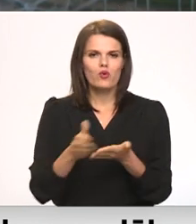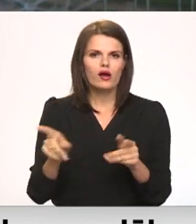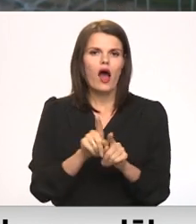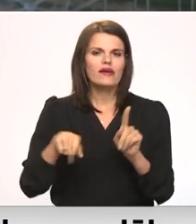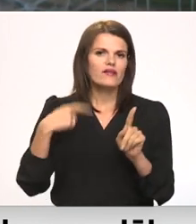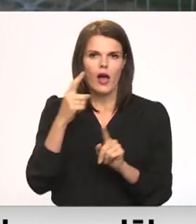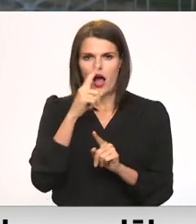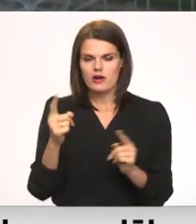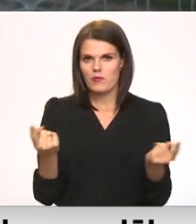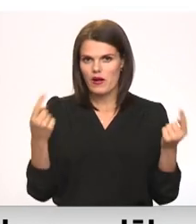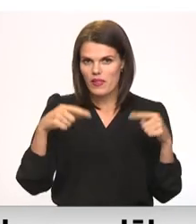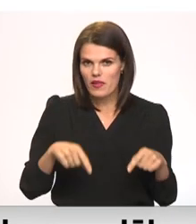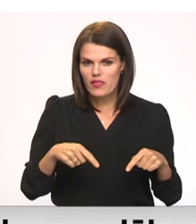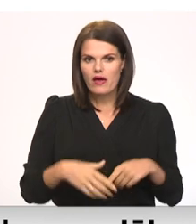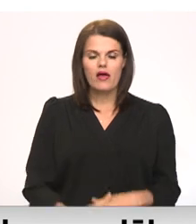turpina Vita Anstrate.